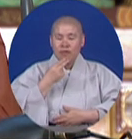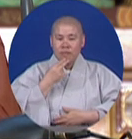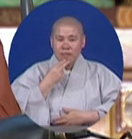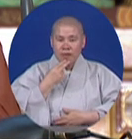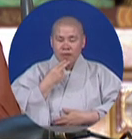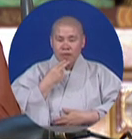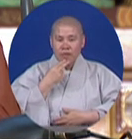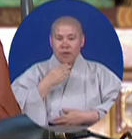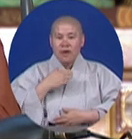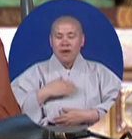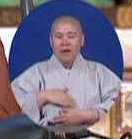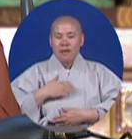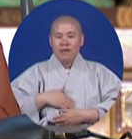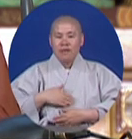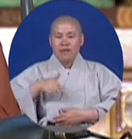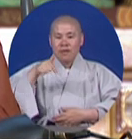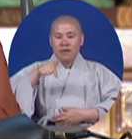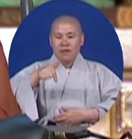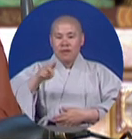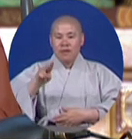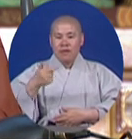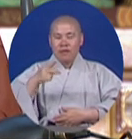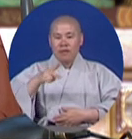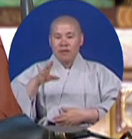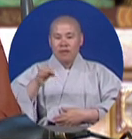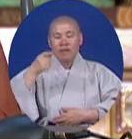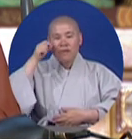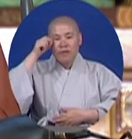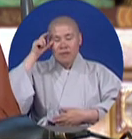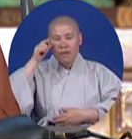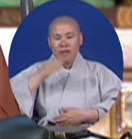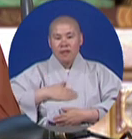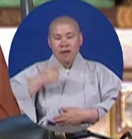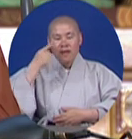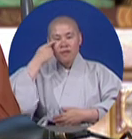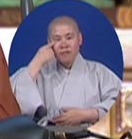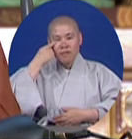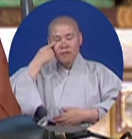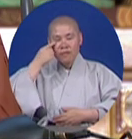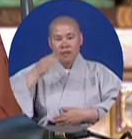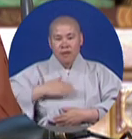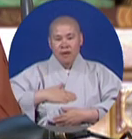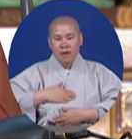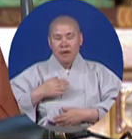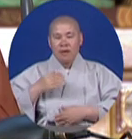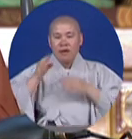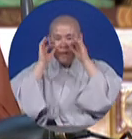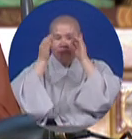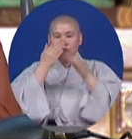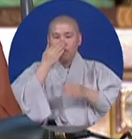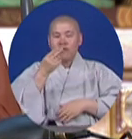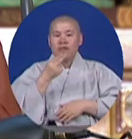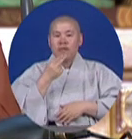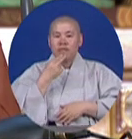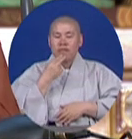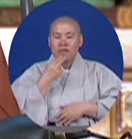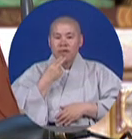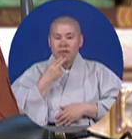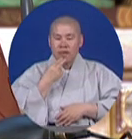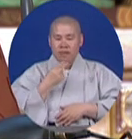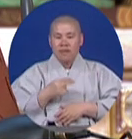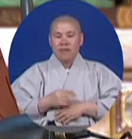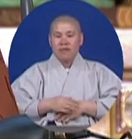그 보조 진울 스님의 유명한 법문입니다. 내가 내 마음 아는 것은 단지 불해라. 내가 내 마음은 알 수 없는 것이다.